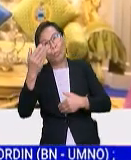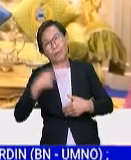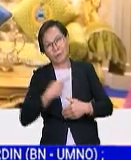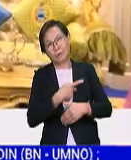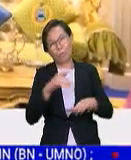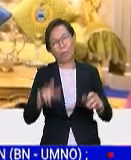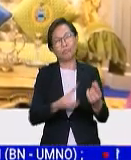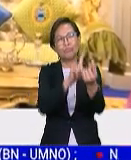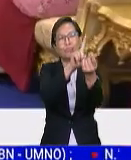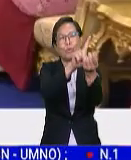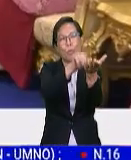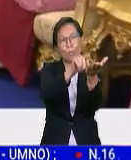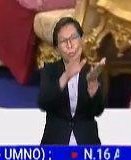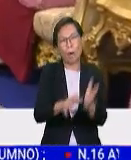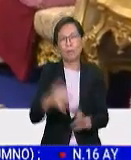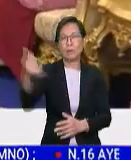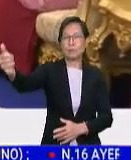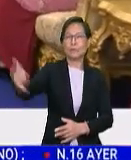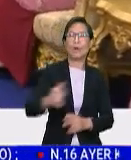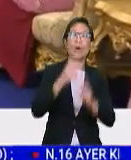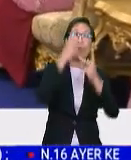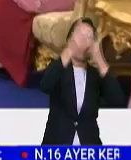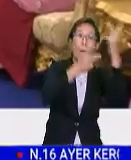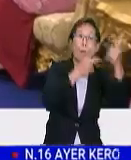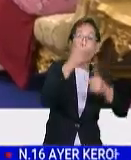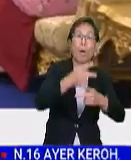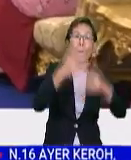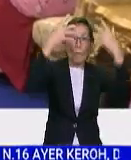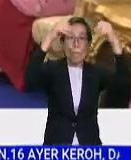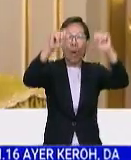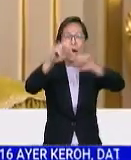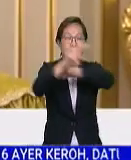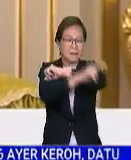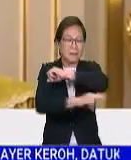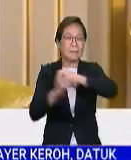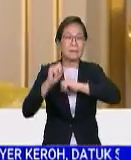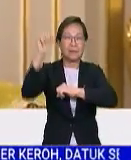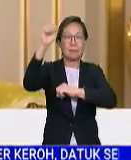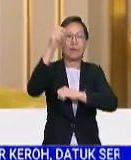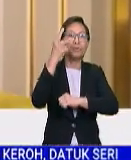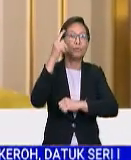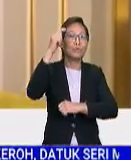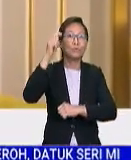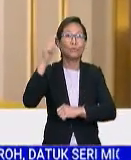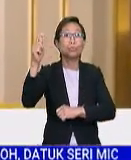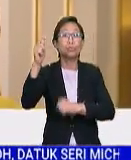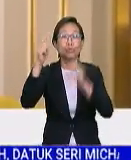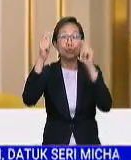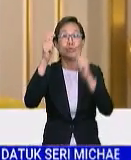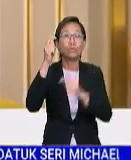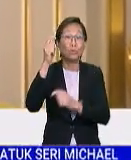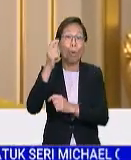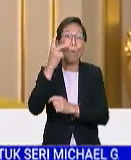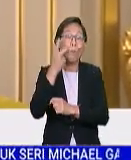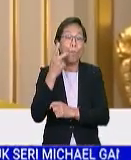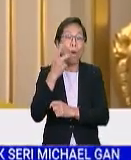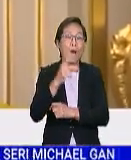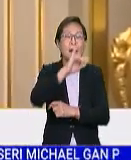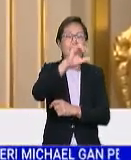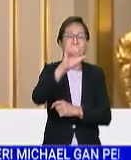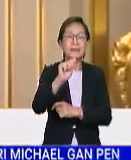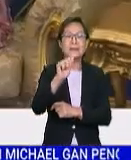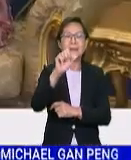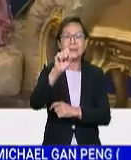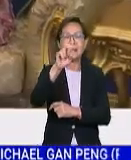beliau ditemui media selepas kunjungan hormat terhadap isteri yang di-pertuan negeri Sabah touan norlida Tan Sri RM jasni di istana